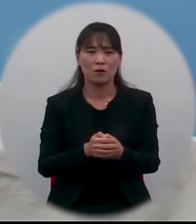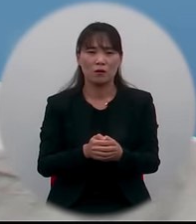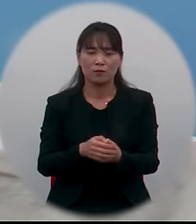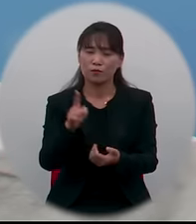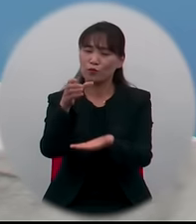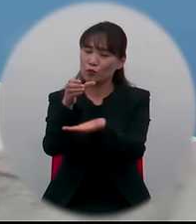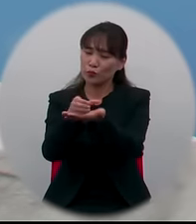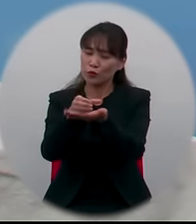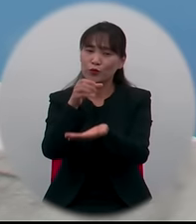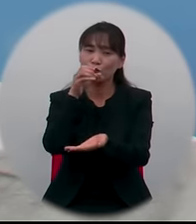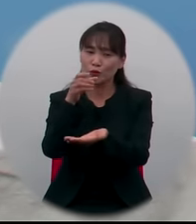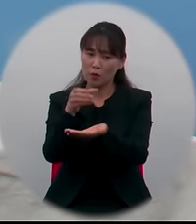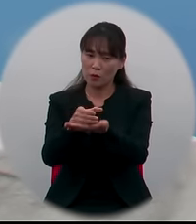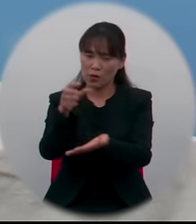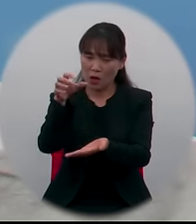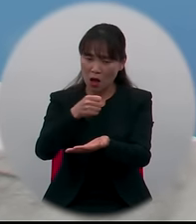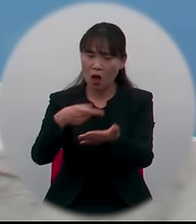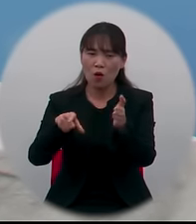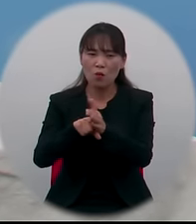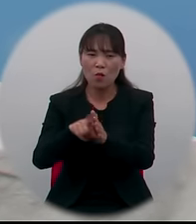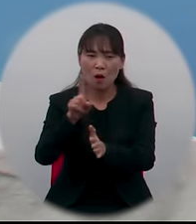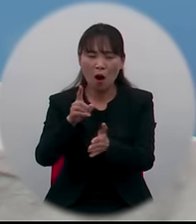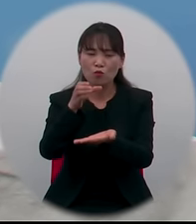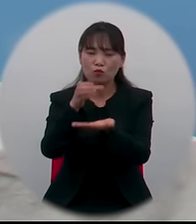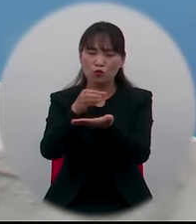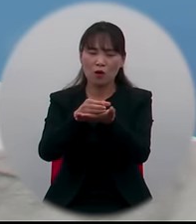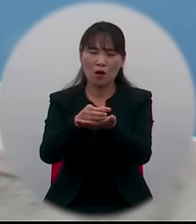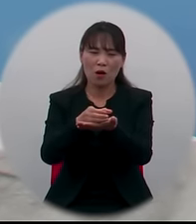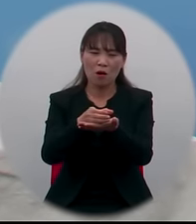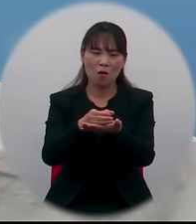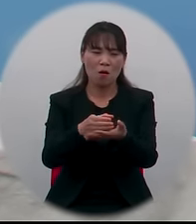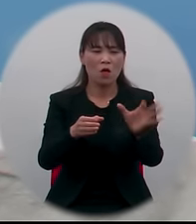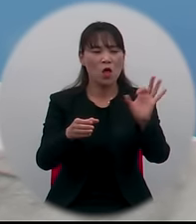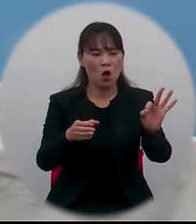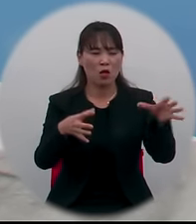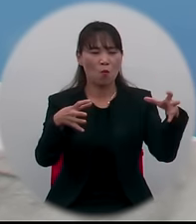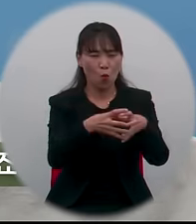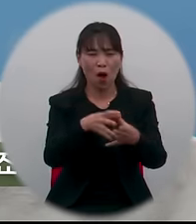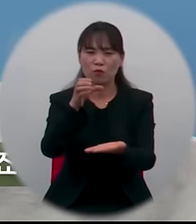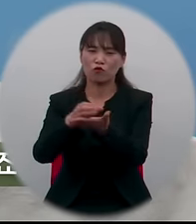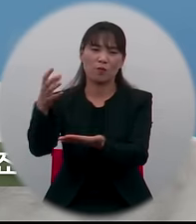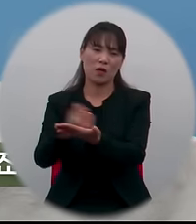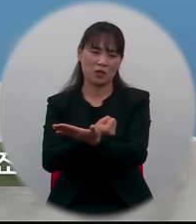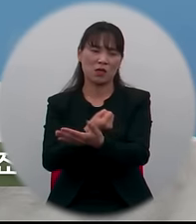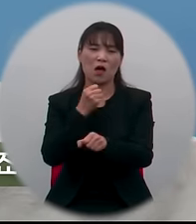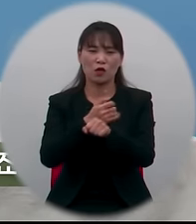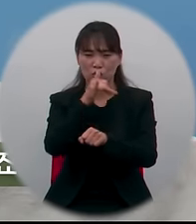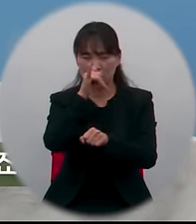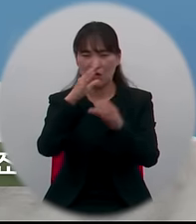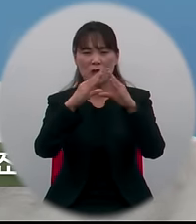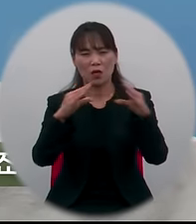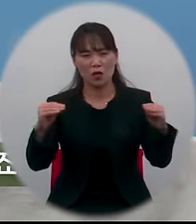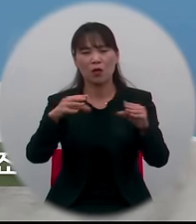아니라 물컵 조각을 열개를 모아야 물컵을 가질 수 있게끔 다단계 뽑기를 운영하게 하니까 아이들이 어마어마하게 돈을